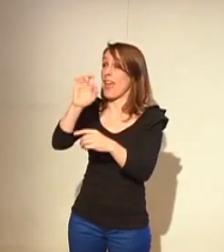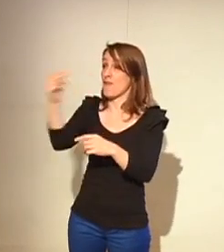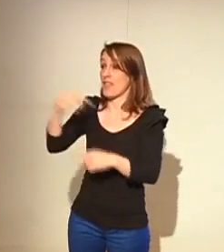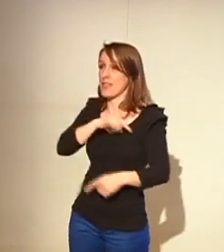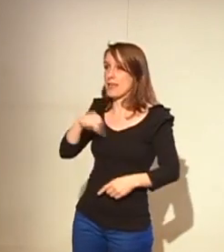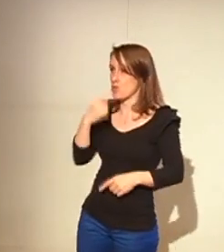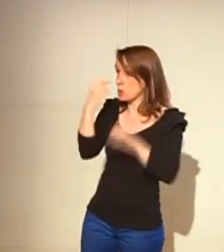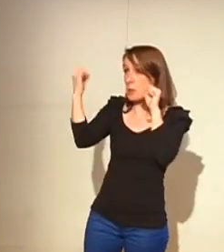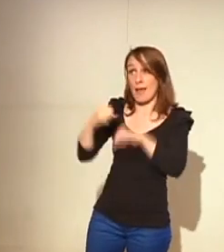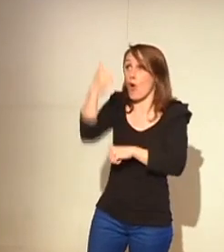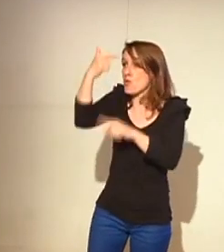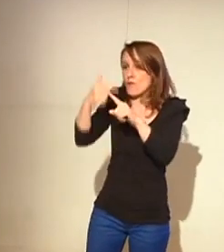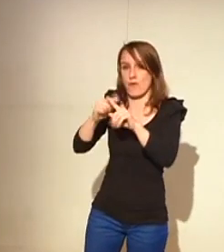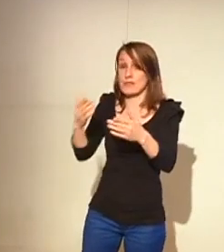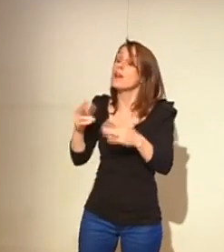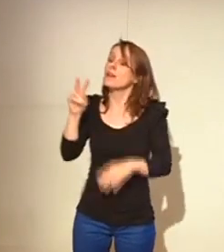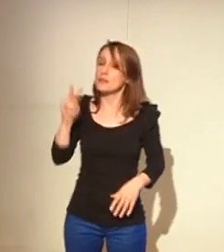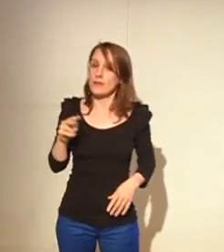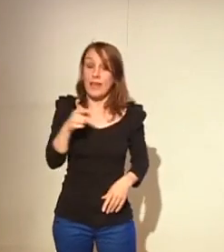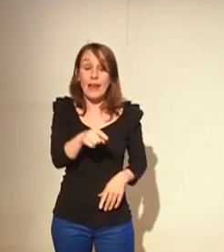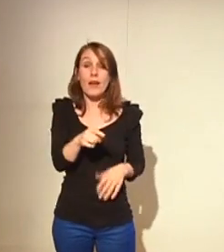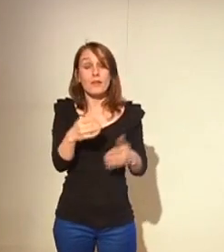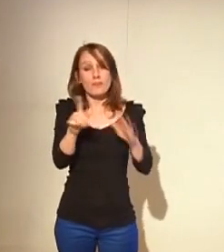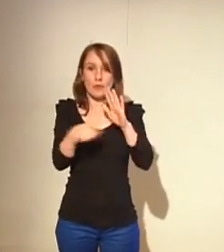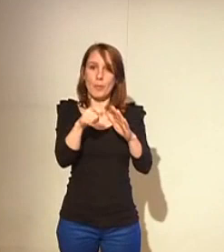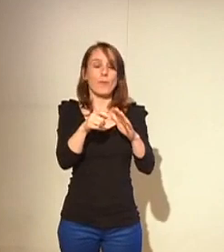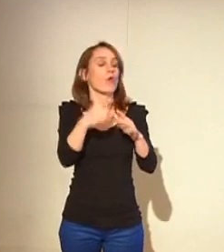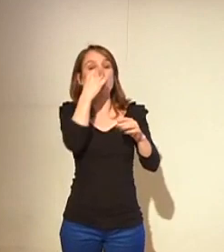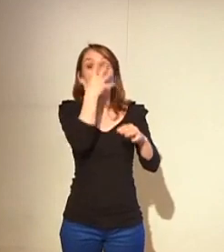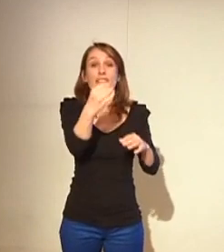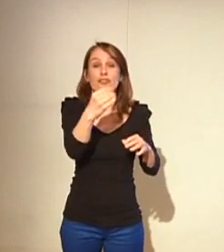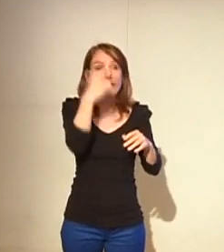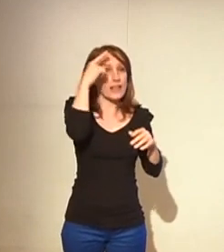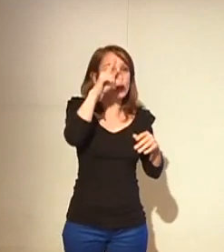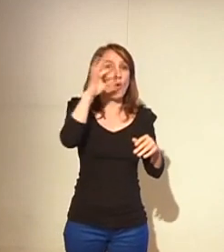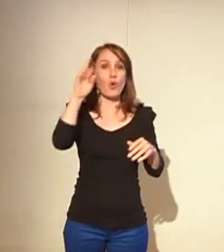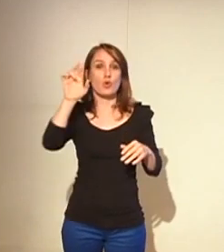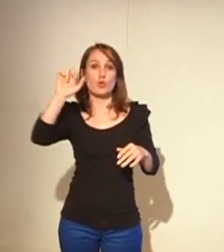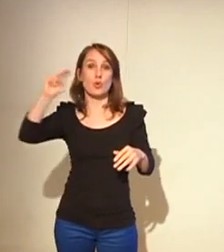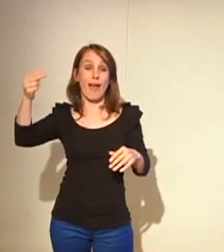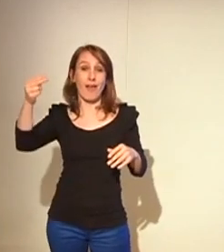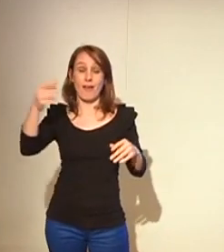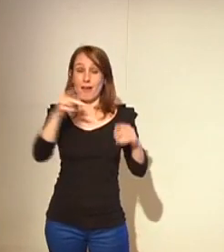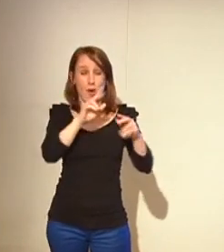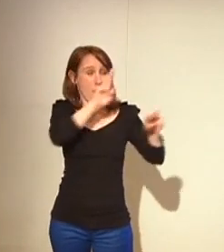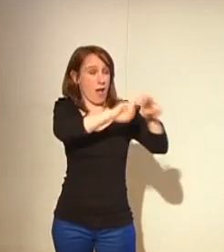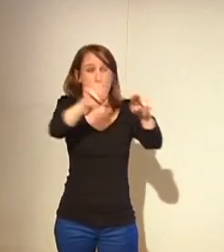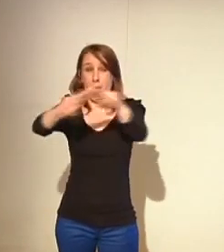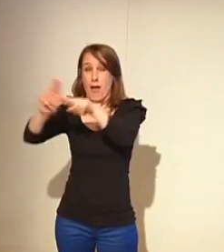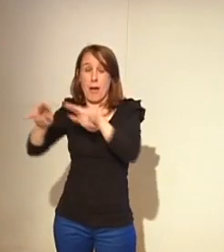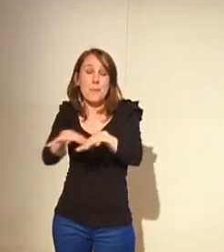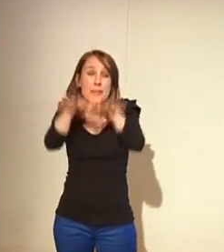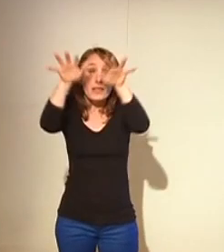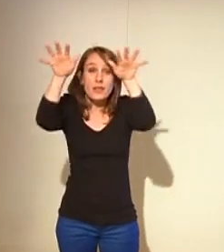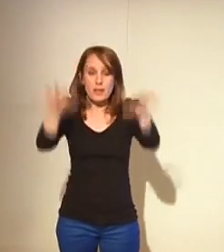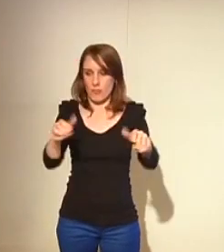considérons que le gigantesque ouvrage prévu sur le trajet d' LiIon Turin qui ne s'avère absolument pas nécessaire actuellement compte